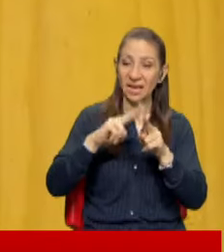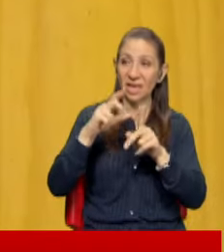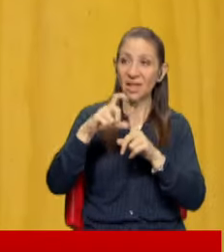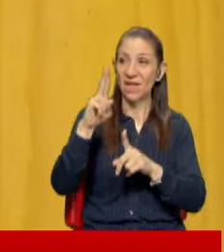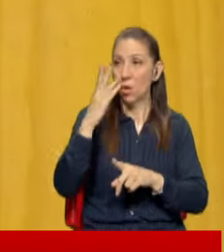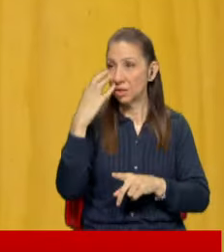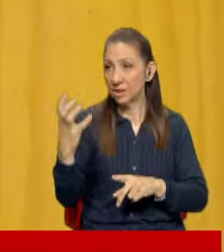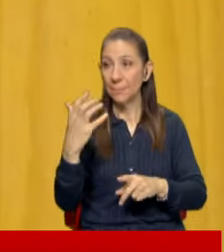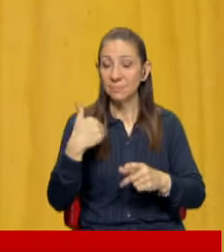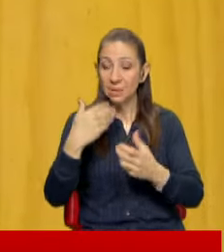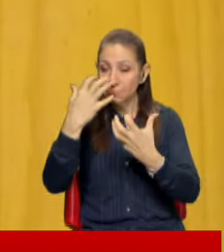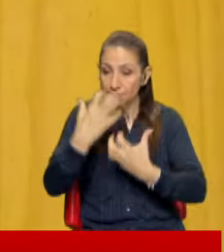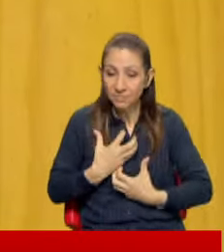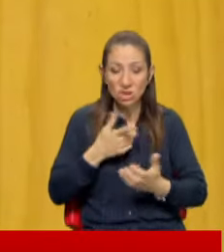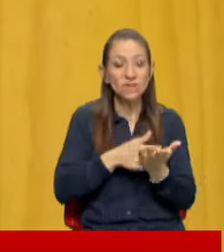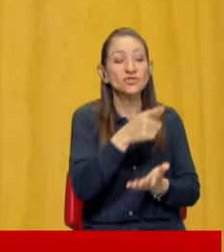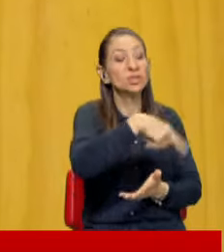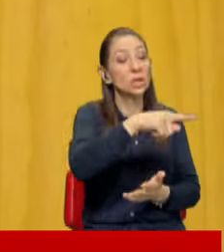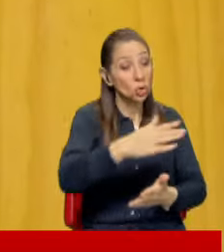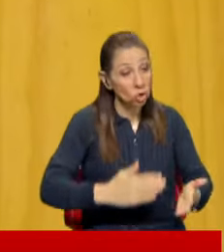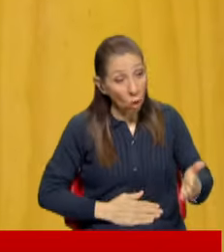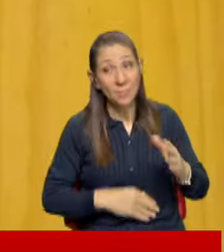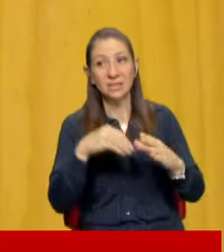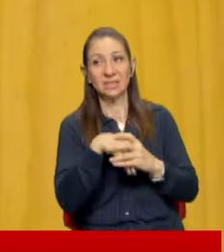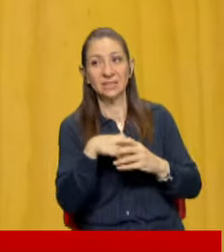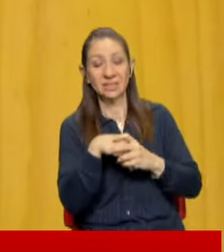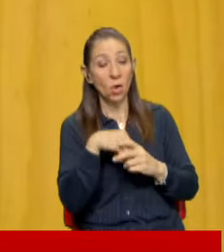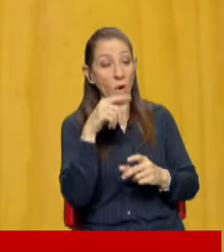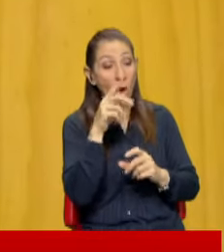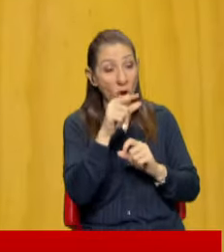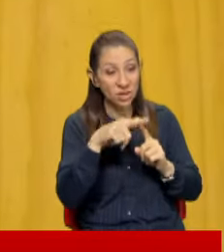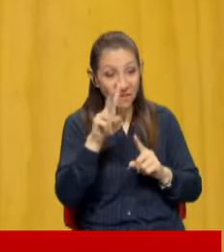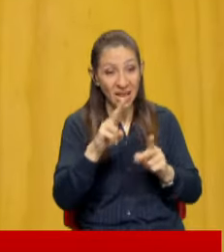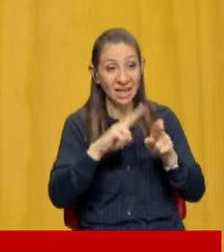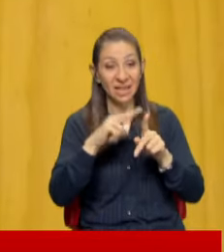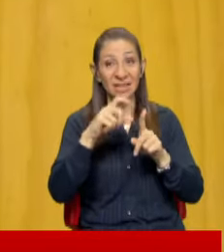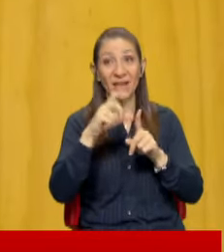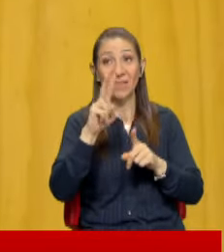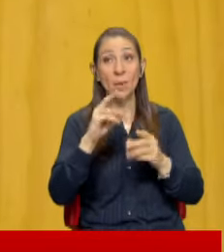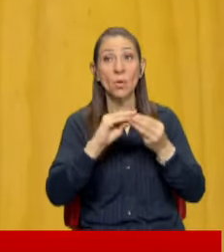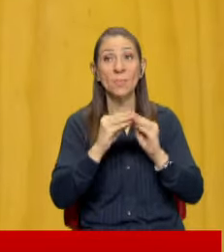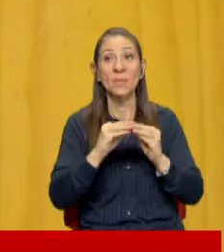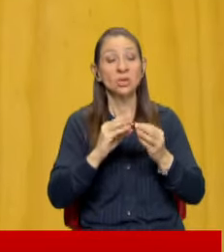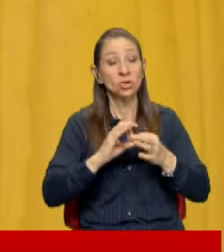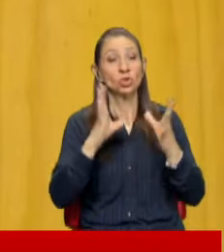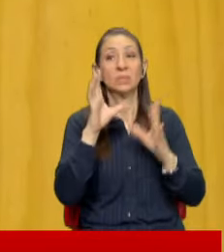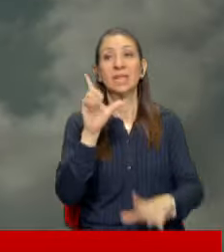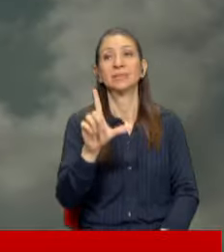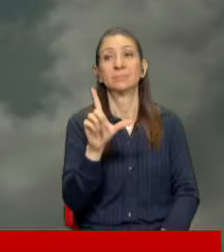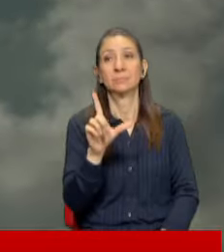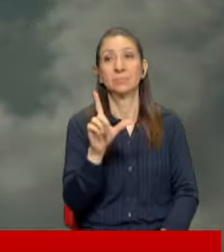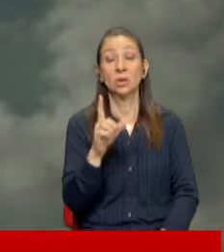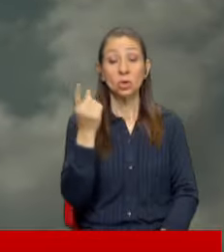Öner bizi Doyuran çiftçilerimizin doyması için otv ve kdf soruna neşter vurulmalıdır